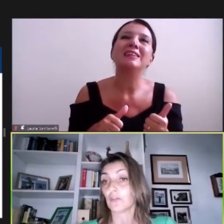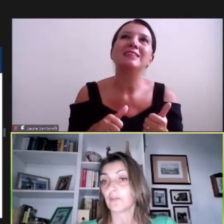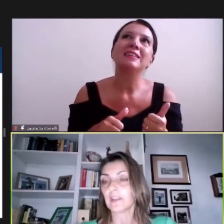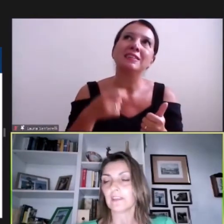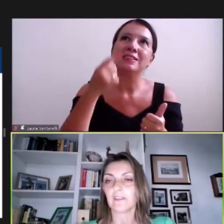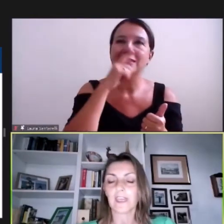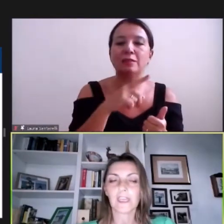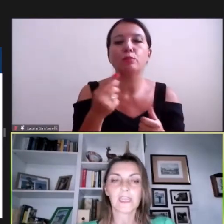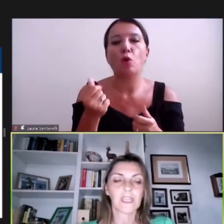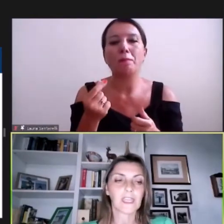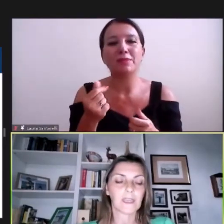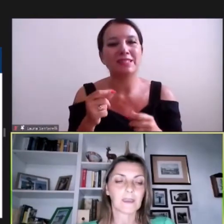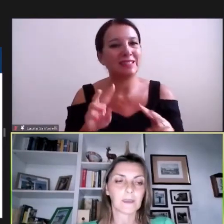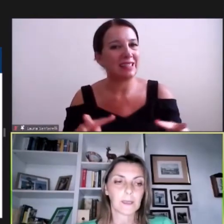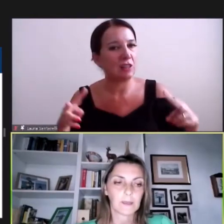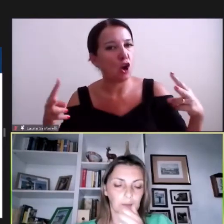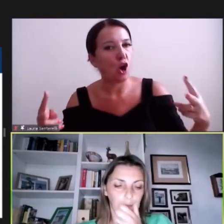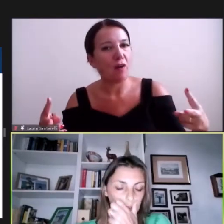business innovative